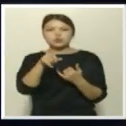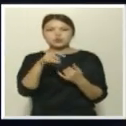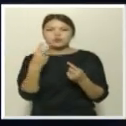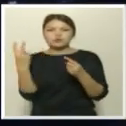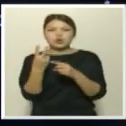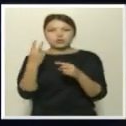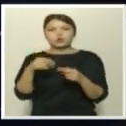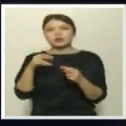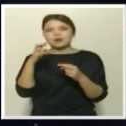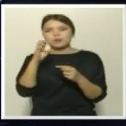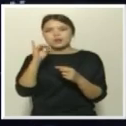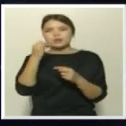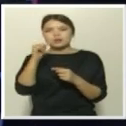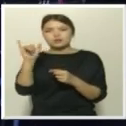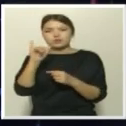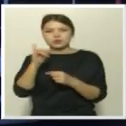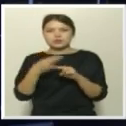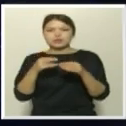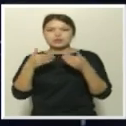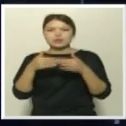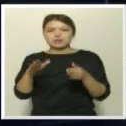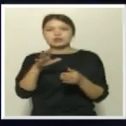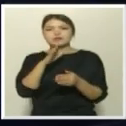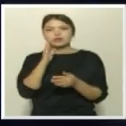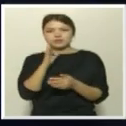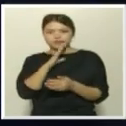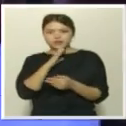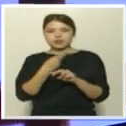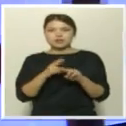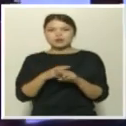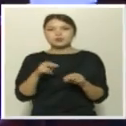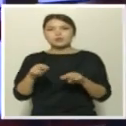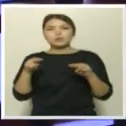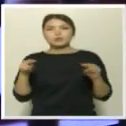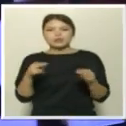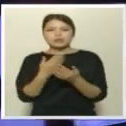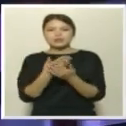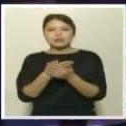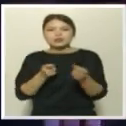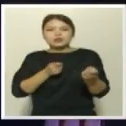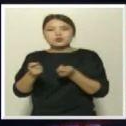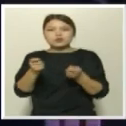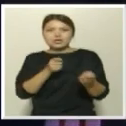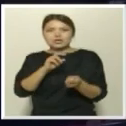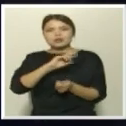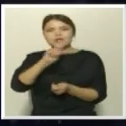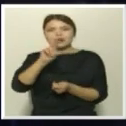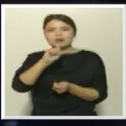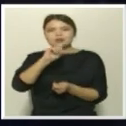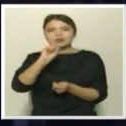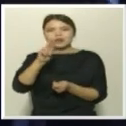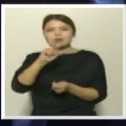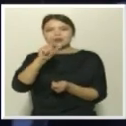магистрального газопровода Бейнеу-Жаноузен. На торжественной церемонии открытия присутствовали председатель правления национальной компании «Казахгаз»